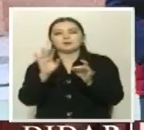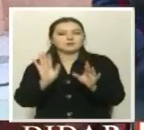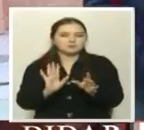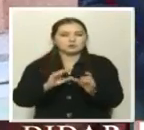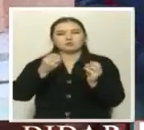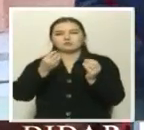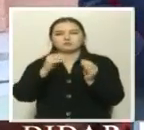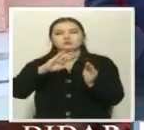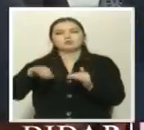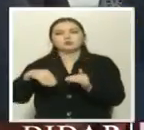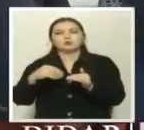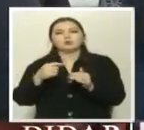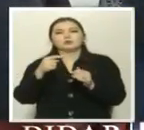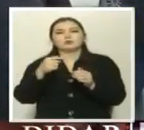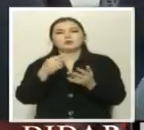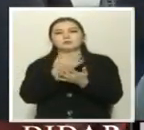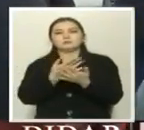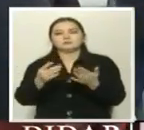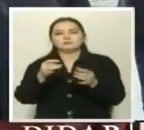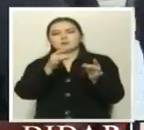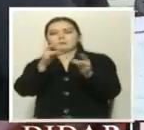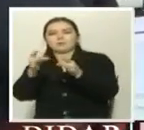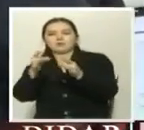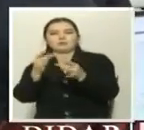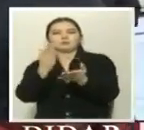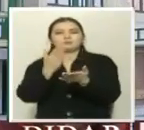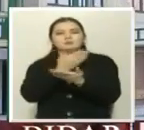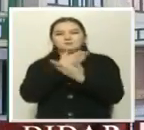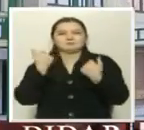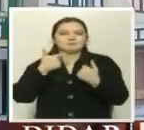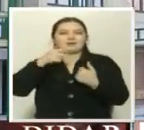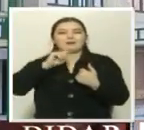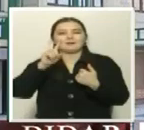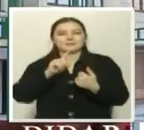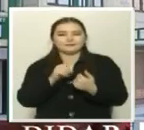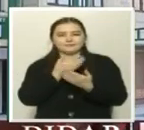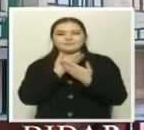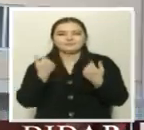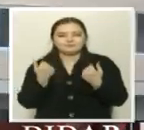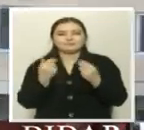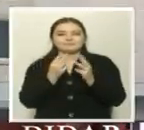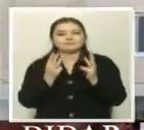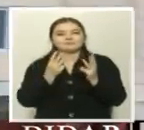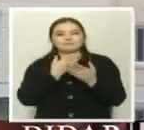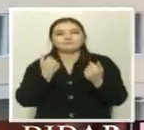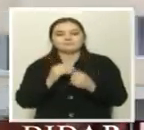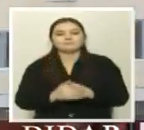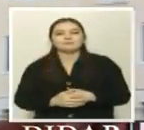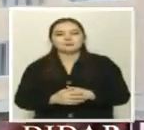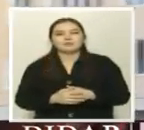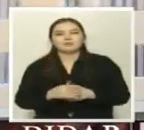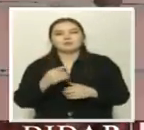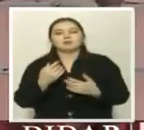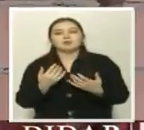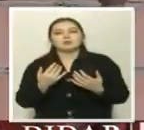шаңырақ кешенінің тұрғындары да 2 жылдан бері газсыз отыр. Бұл үйді салған мердігер де жеке құрылыс компаниясы тартқан газ құбыры